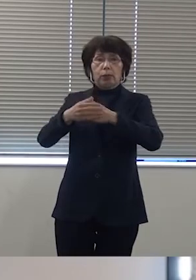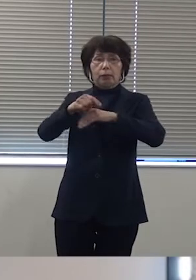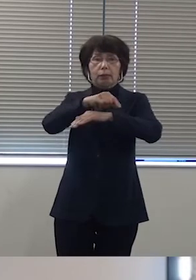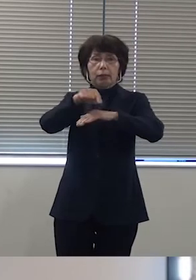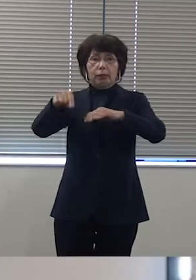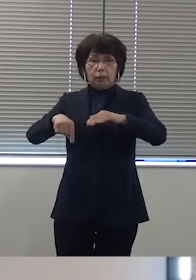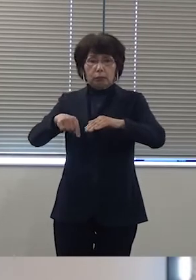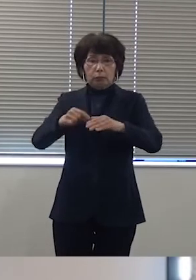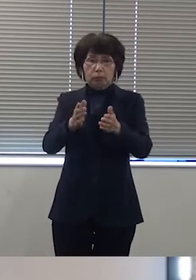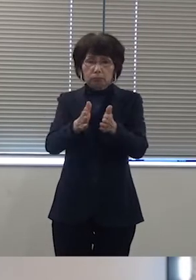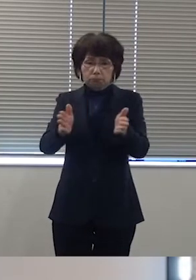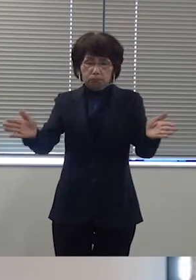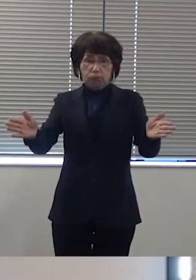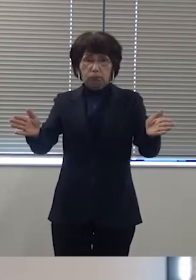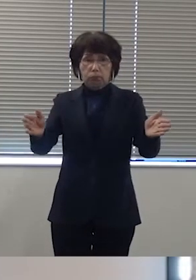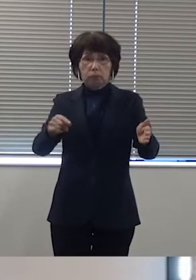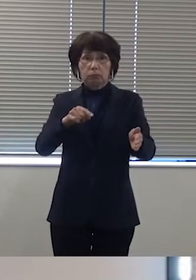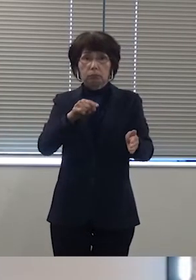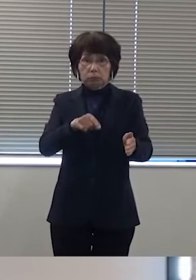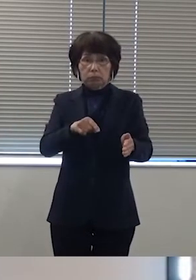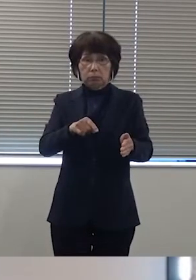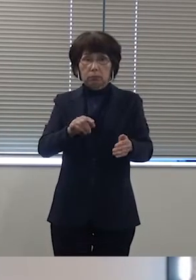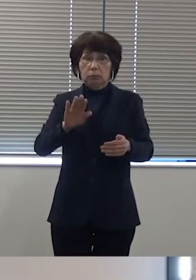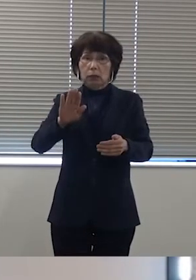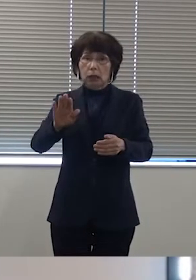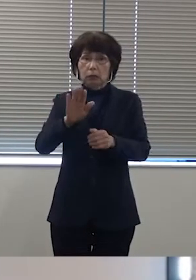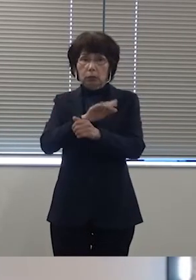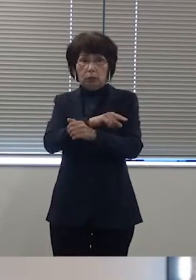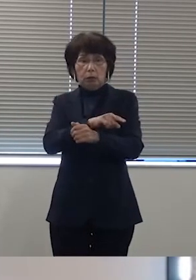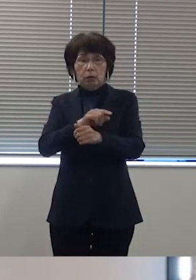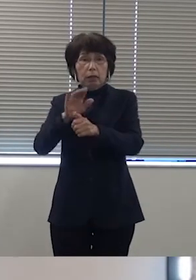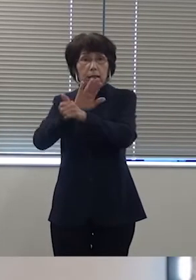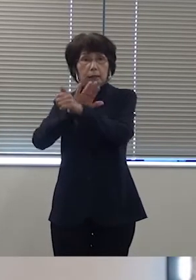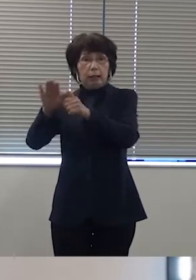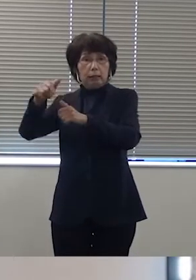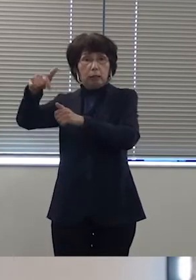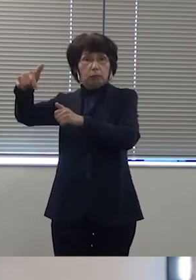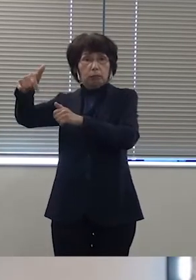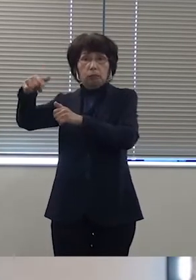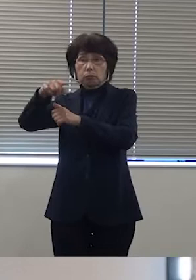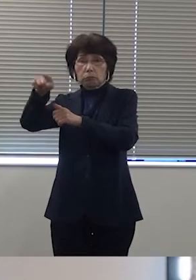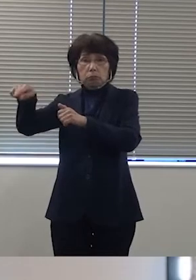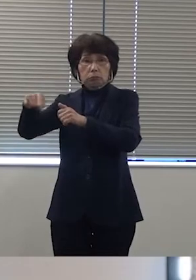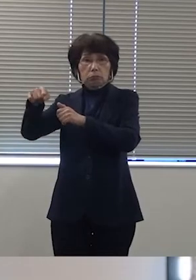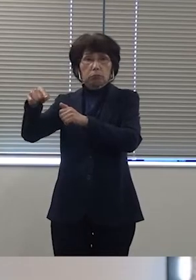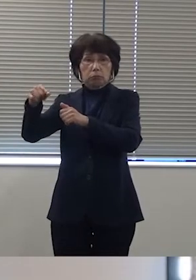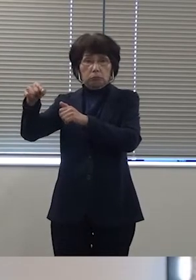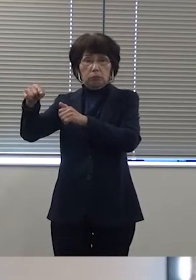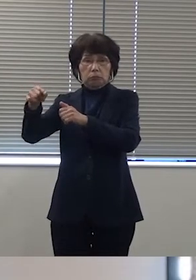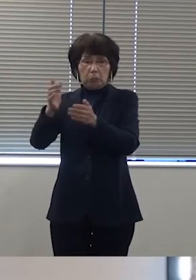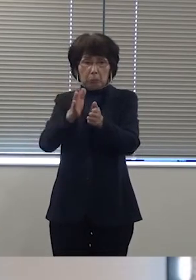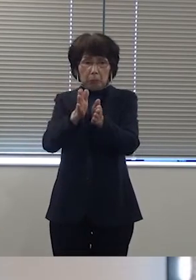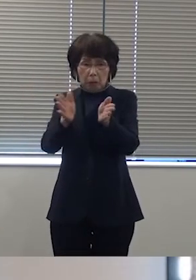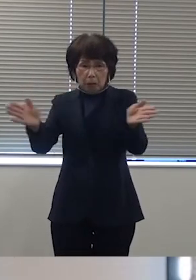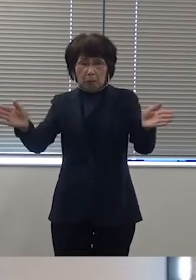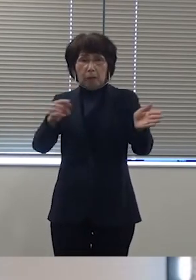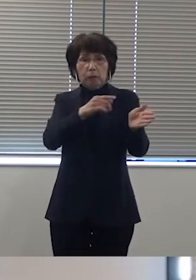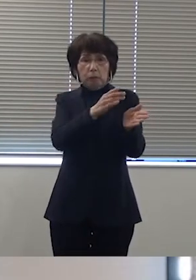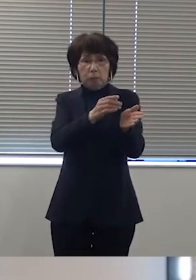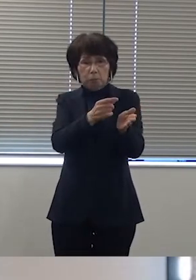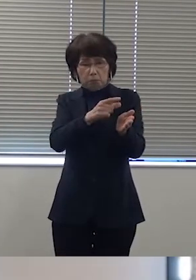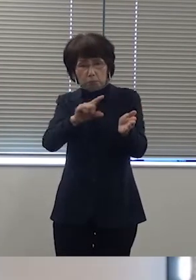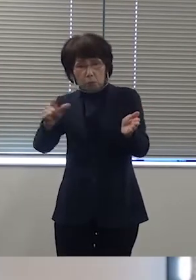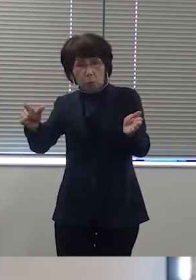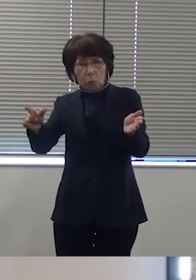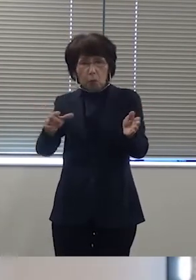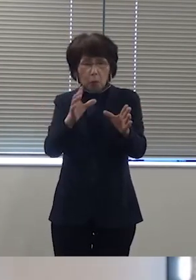ですけど、ものすごく幅広いのでやっぱり絞り込みがいると思います。その絞り込みをそこでやれた方がいいので、 ちょ